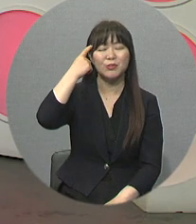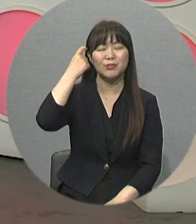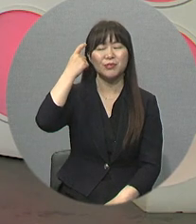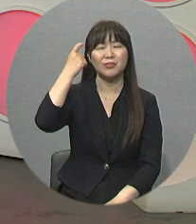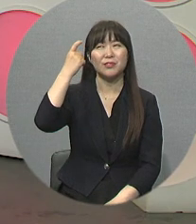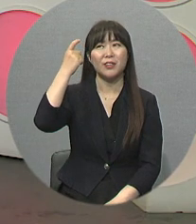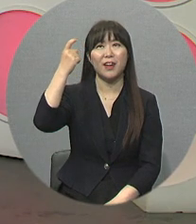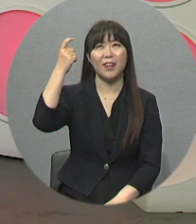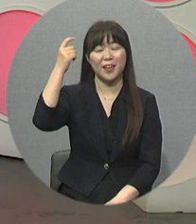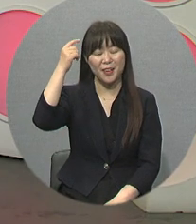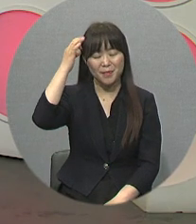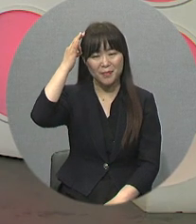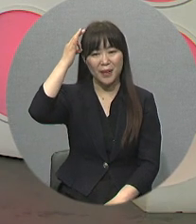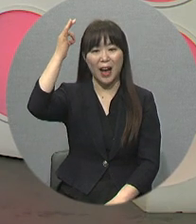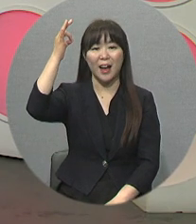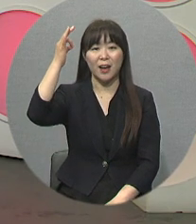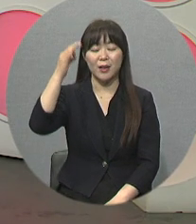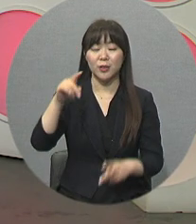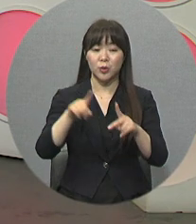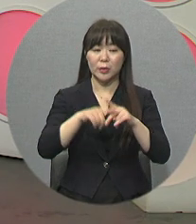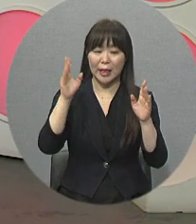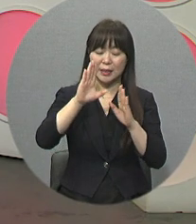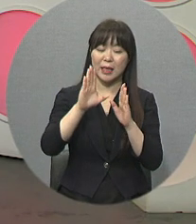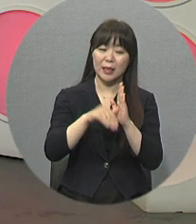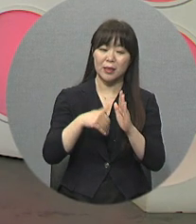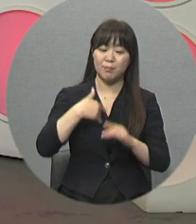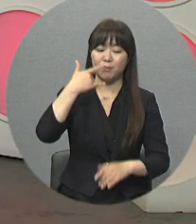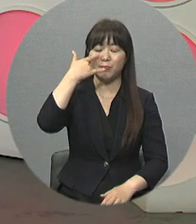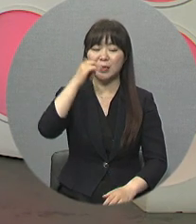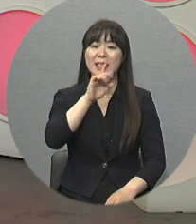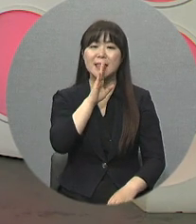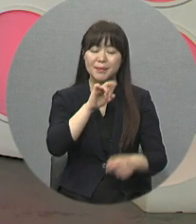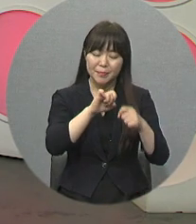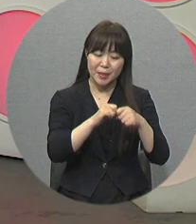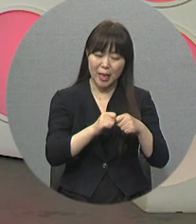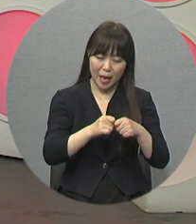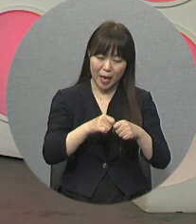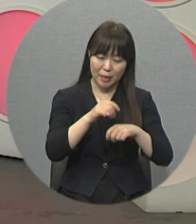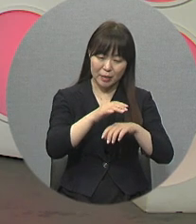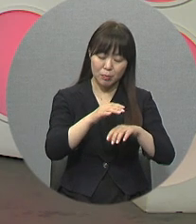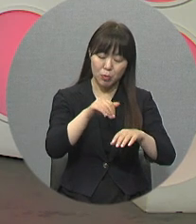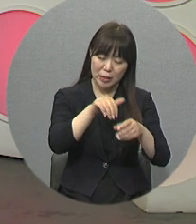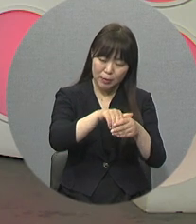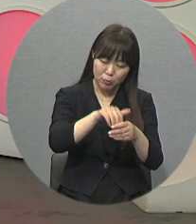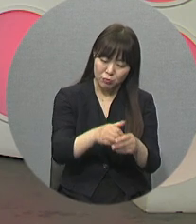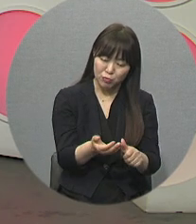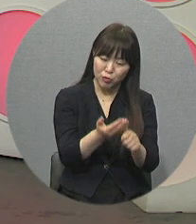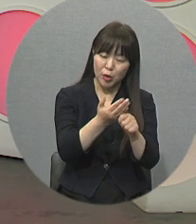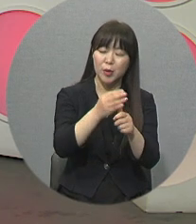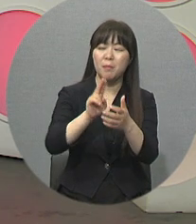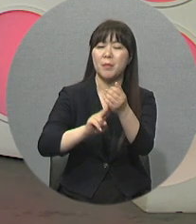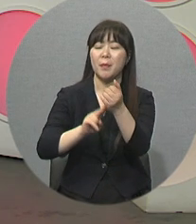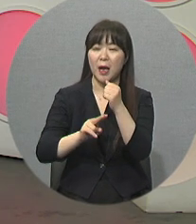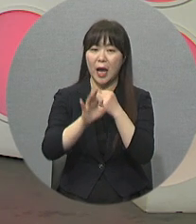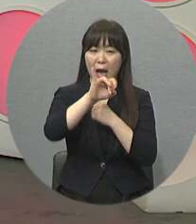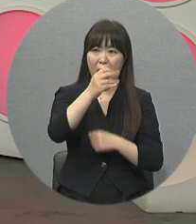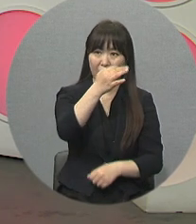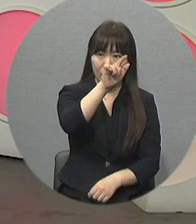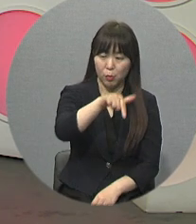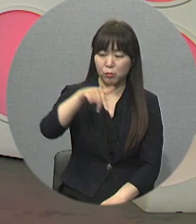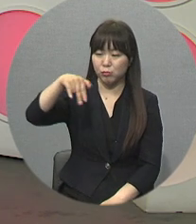지었습니다. 초등학교 때 부모님은 깨 농사를 지어 읍내에 팔았어요. 깨는 알곡과